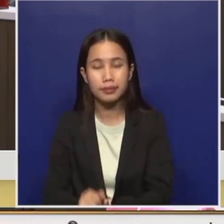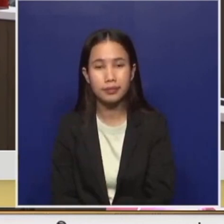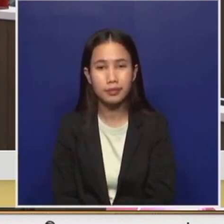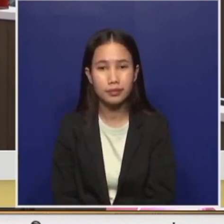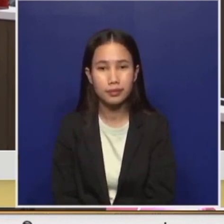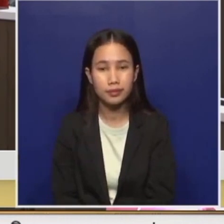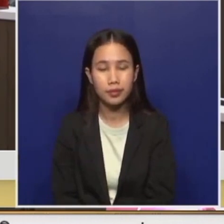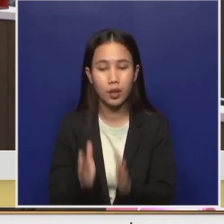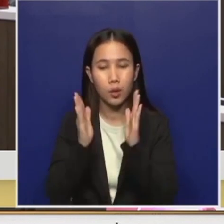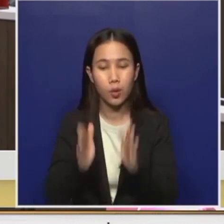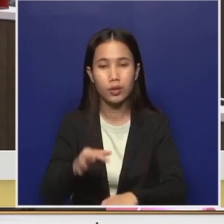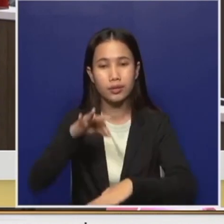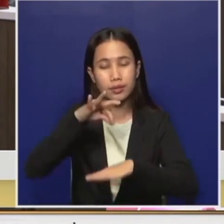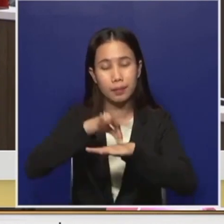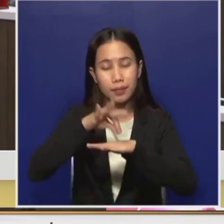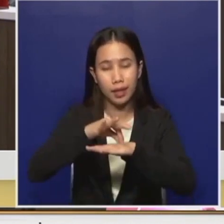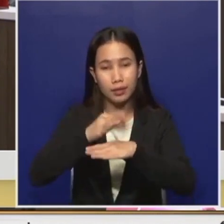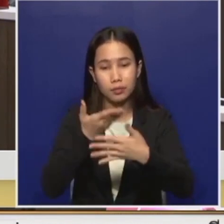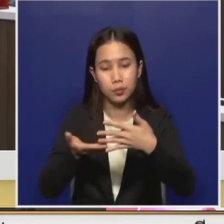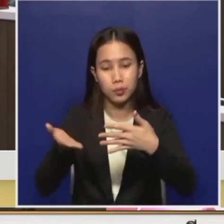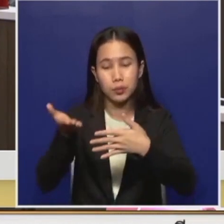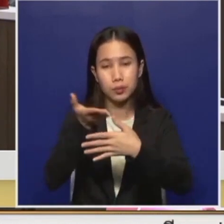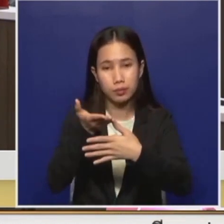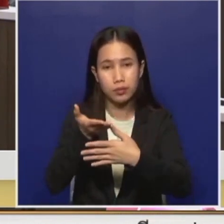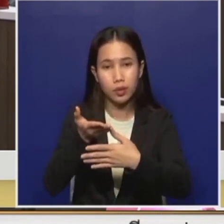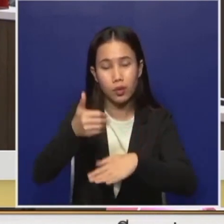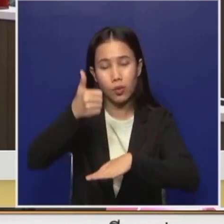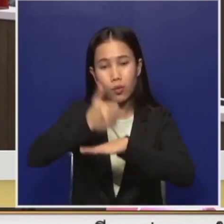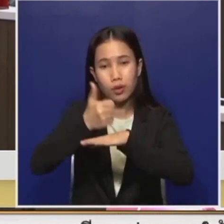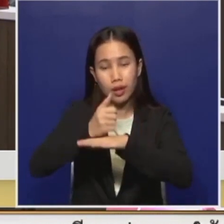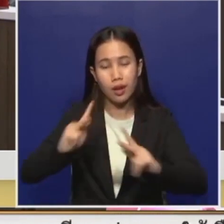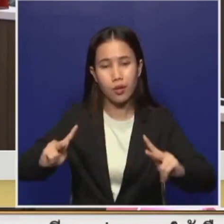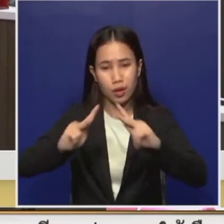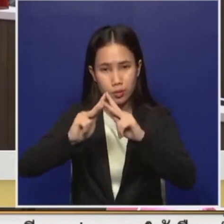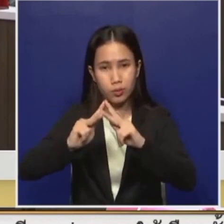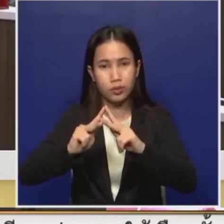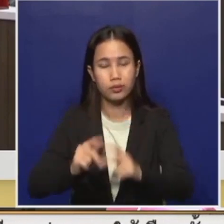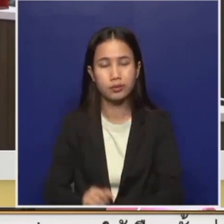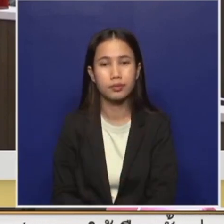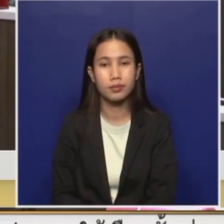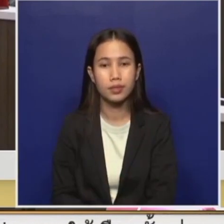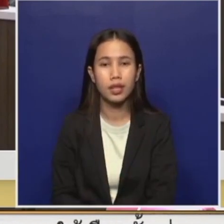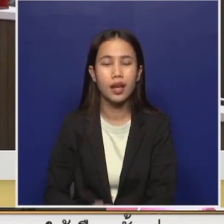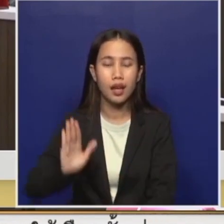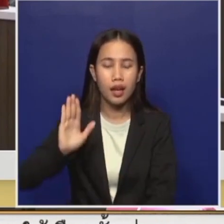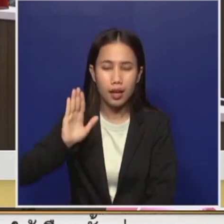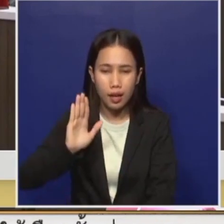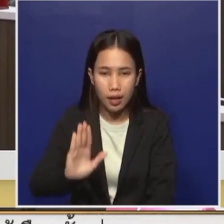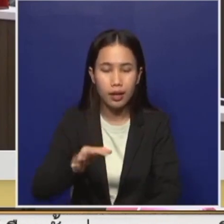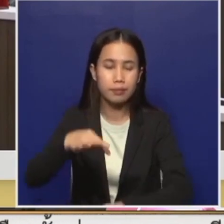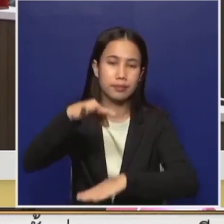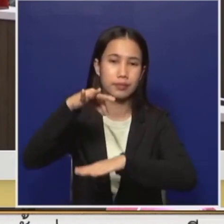บุคคลตำแหน่งระดับสูงนะครับเช่ผู้ประหารระัสงขทสวงเขาห้ามไปดำลงตำแหน่ง